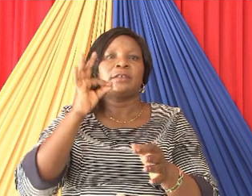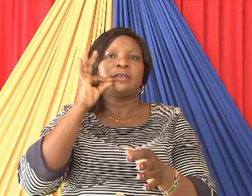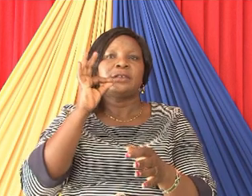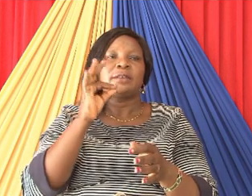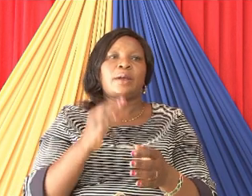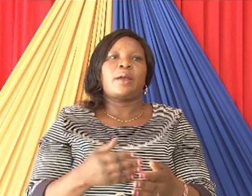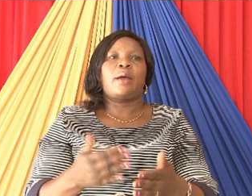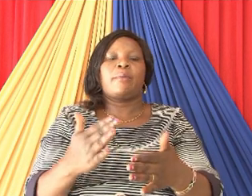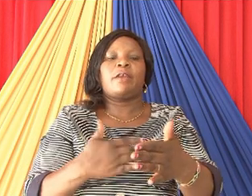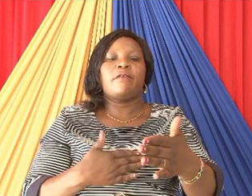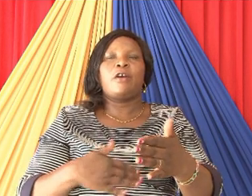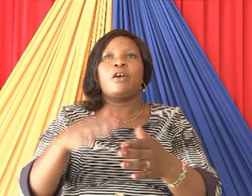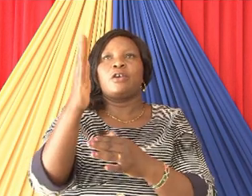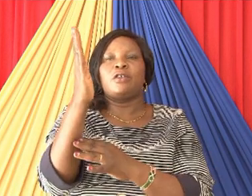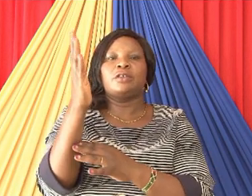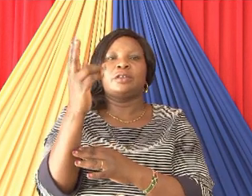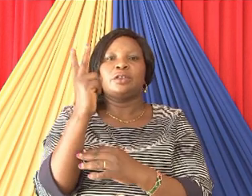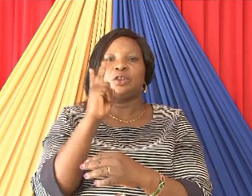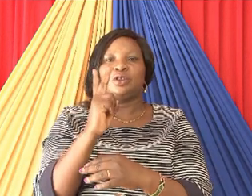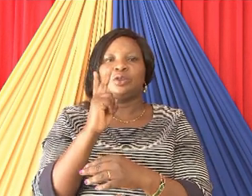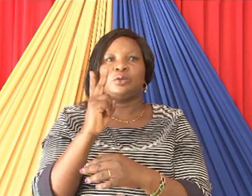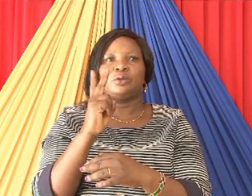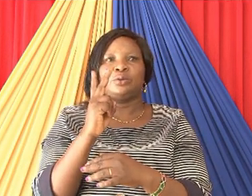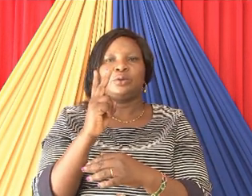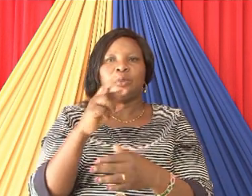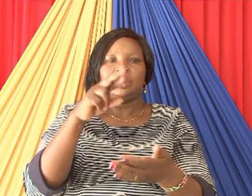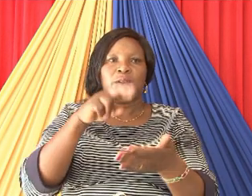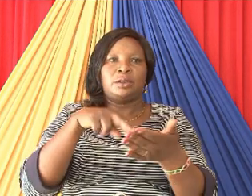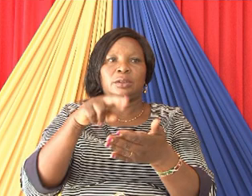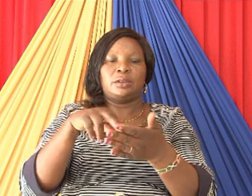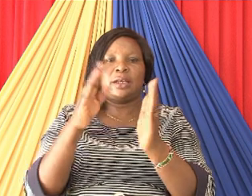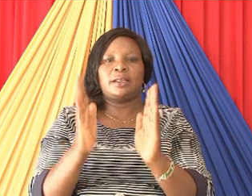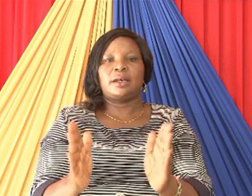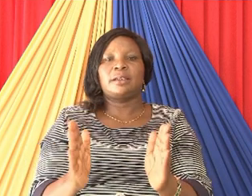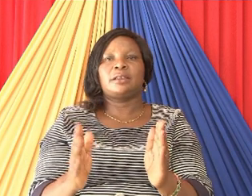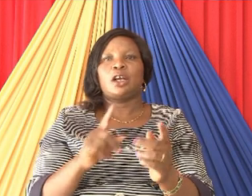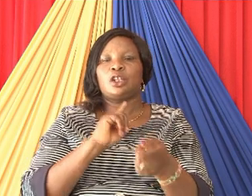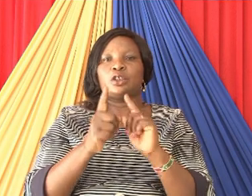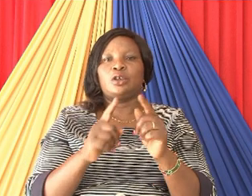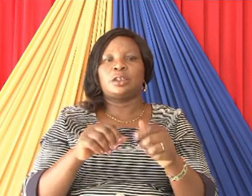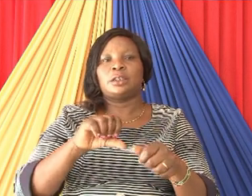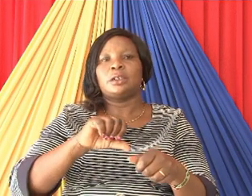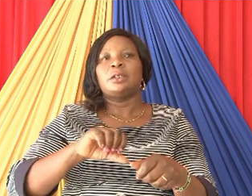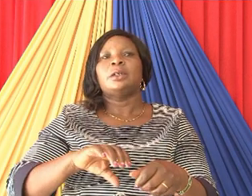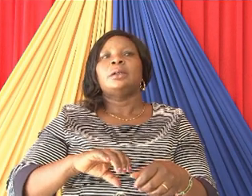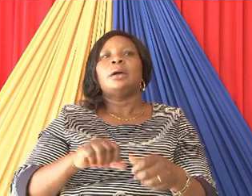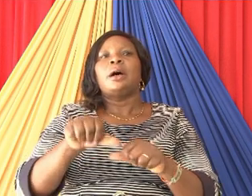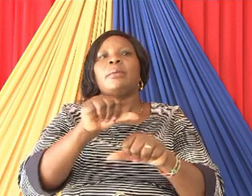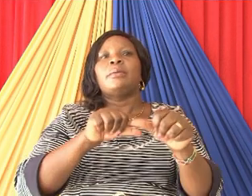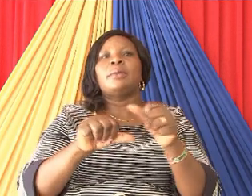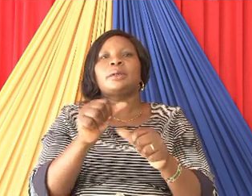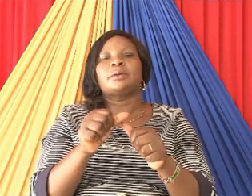Mwandishi ama waandishi hawa wawili wanapoongea juu ya mbegu ambazo hazikumea, shamba ambalo